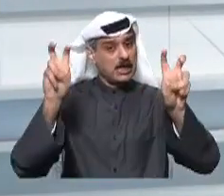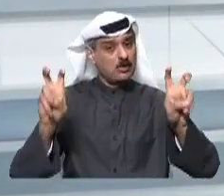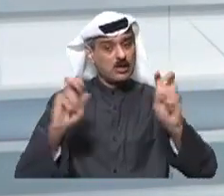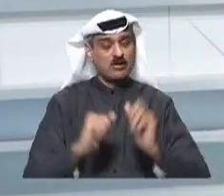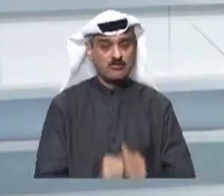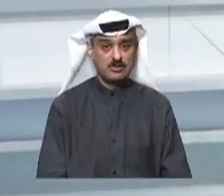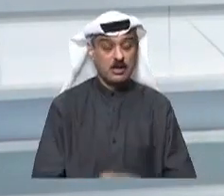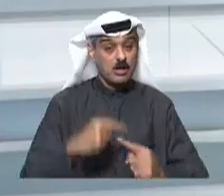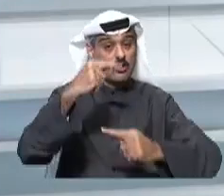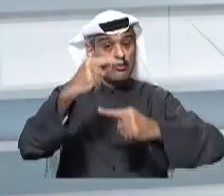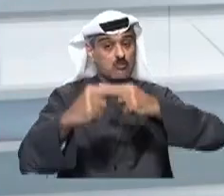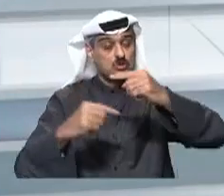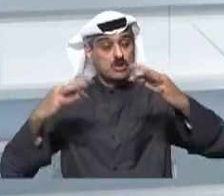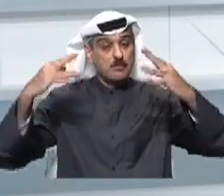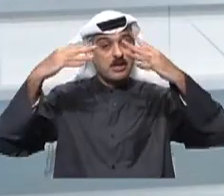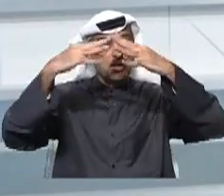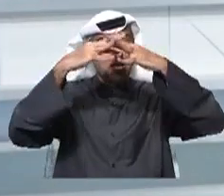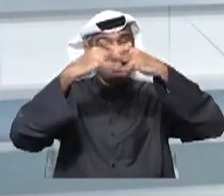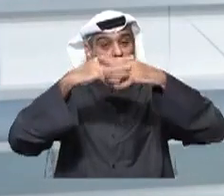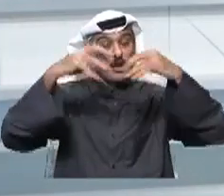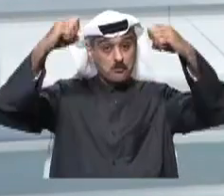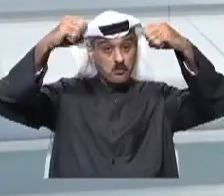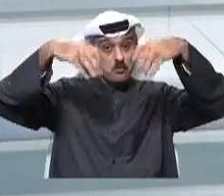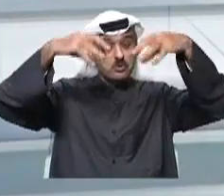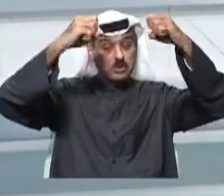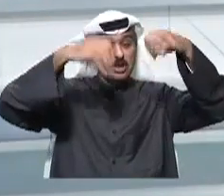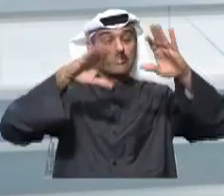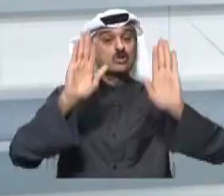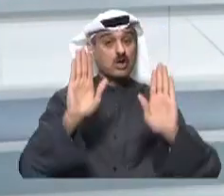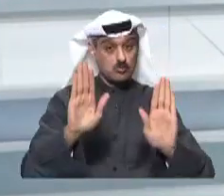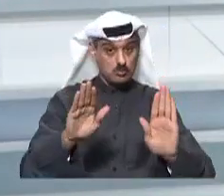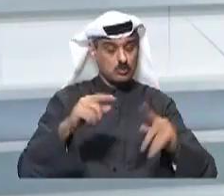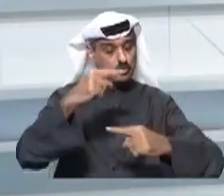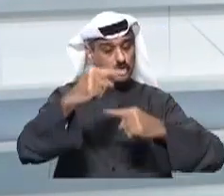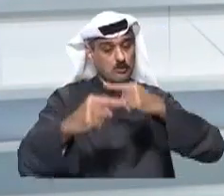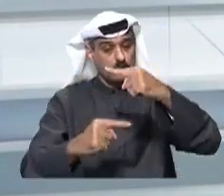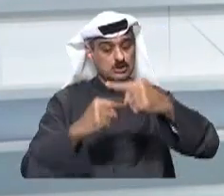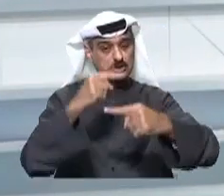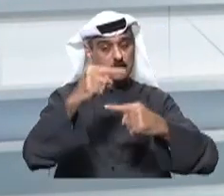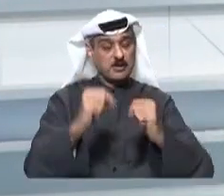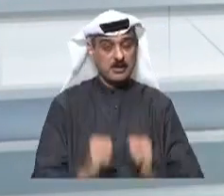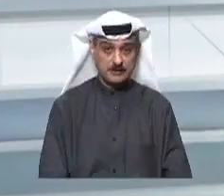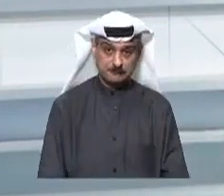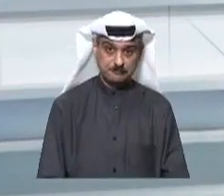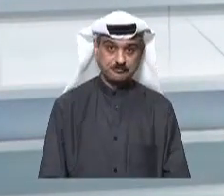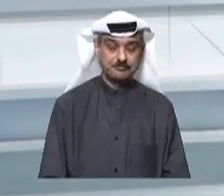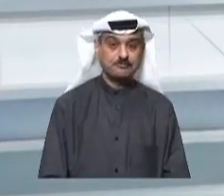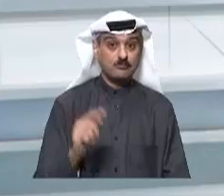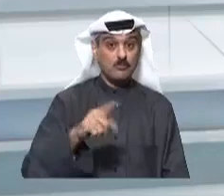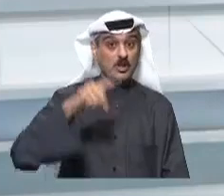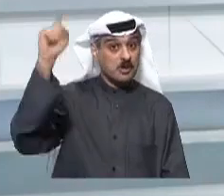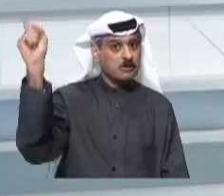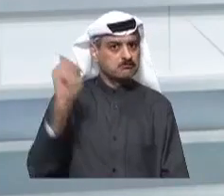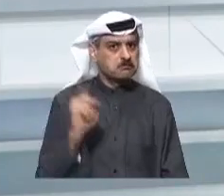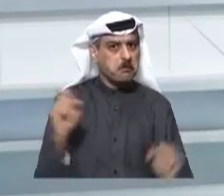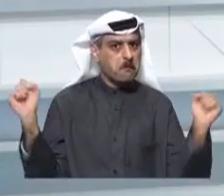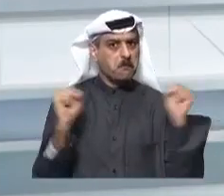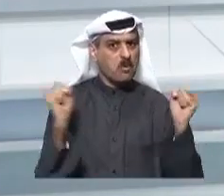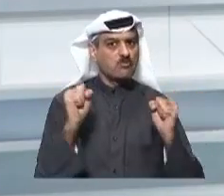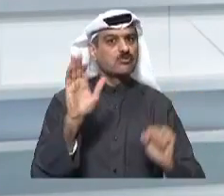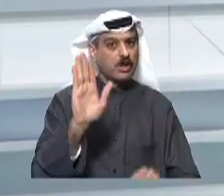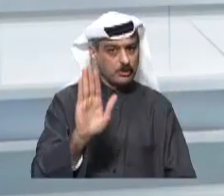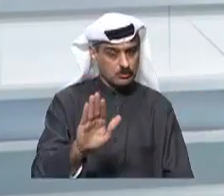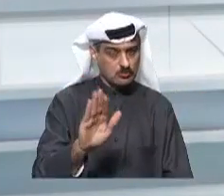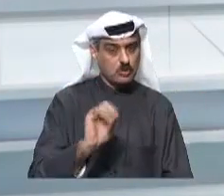أجواء راح تستمر غائمة وفرص الأمطار أيضا واردة ومستمرة معنا خفيفة متفرقة وقد تكون رعدية على بعض المناطق.